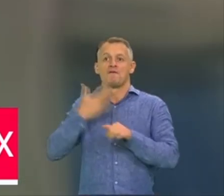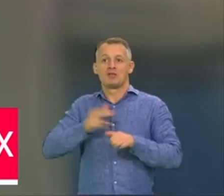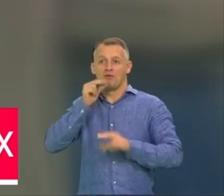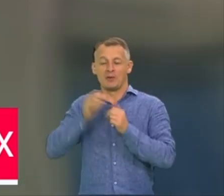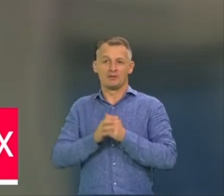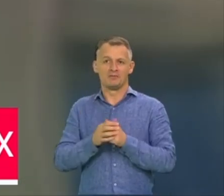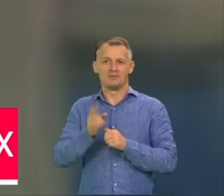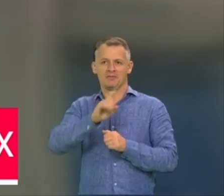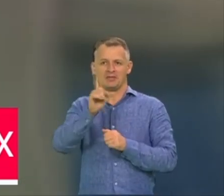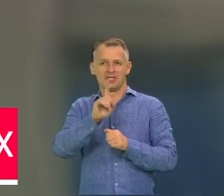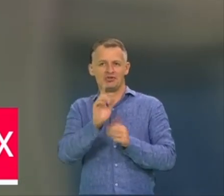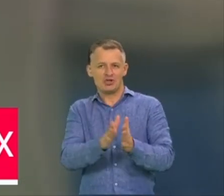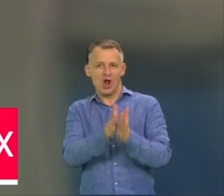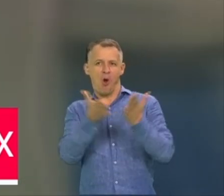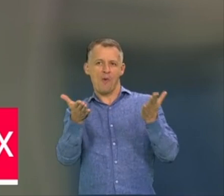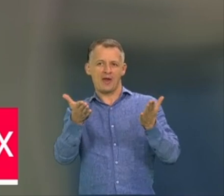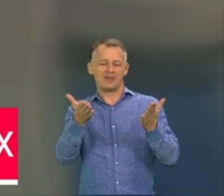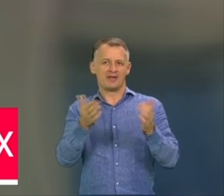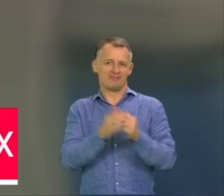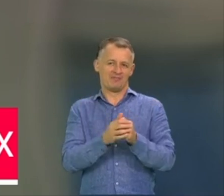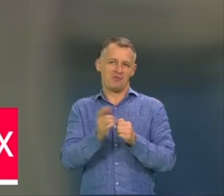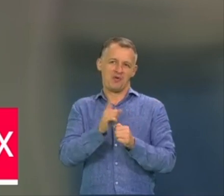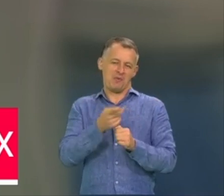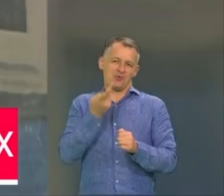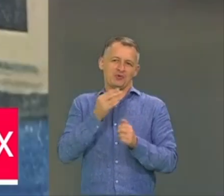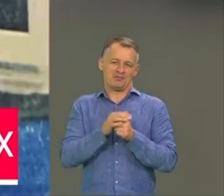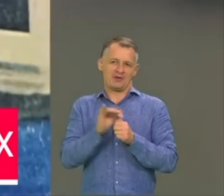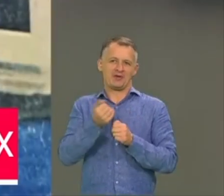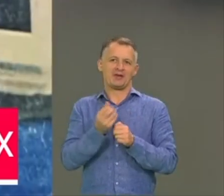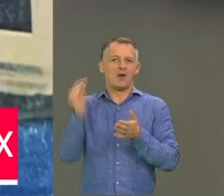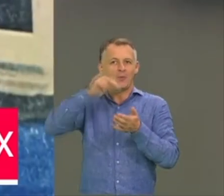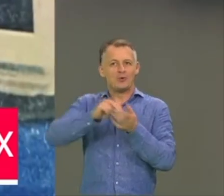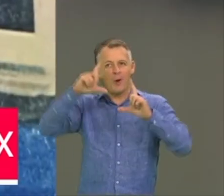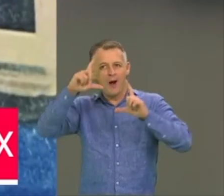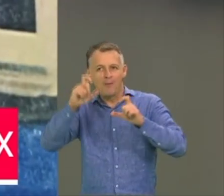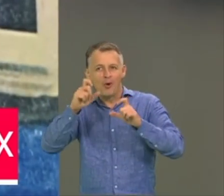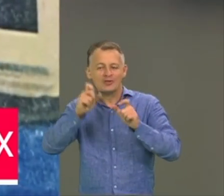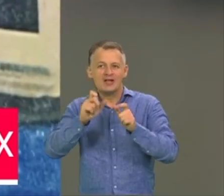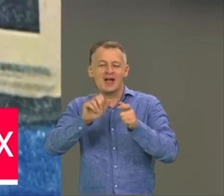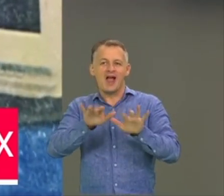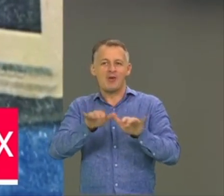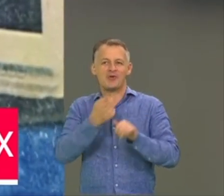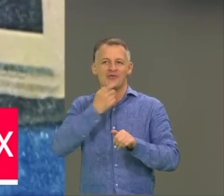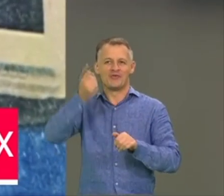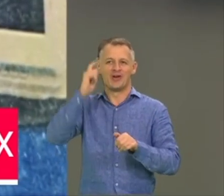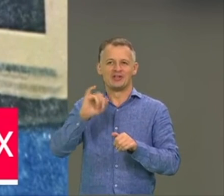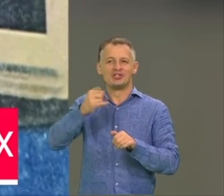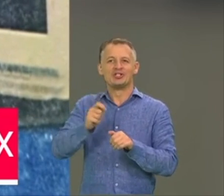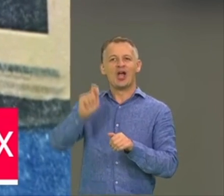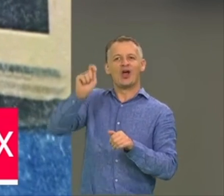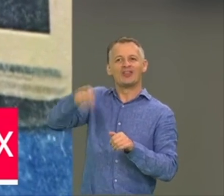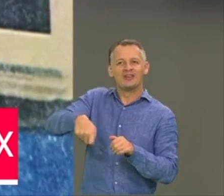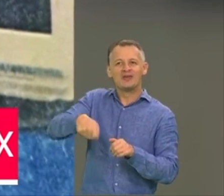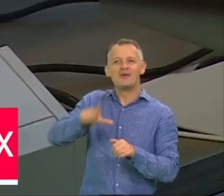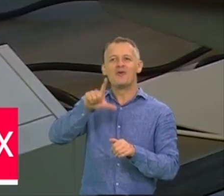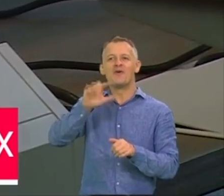Nici coperta nu se lasă mai prejos. Pe ea sunt ilustrate ca elemente grafice un monitor de calculator vechi și o mână care ține o dischetă floppy disk.